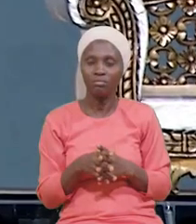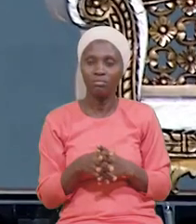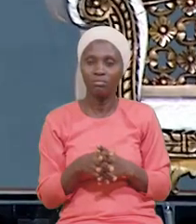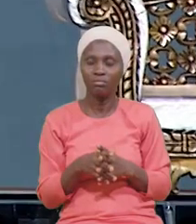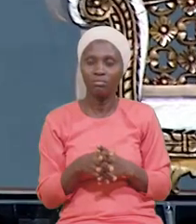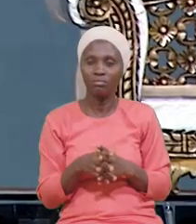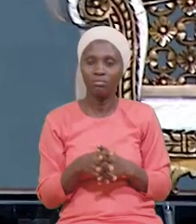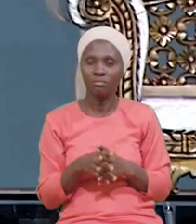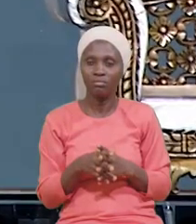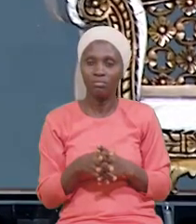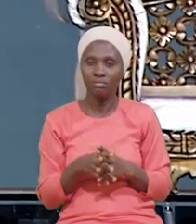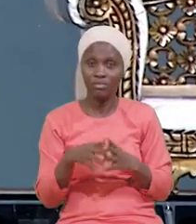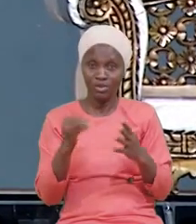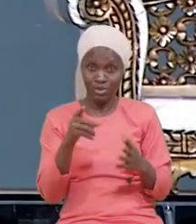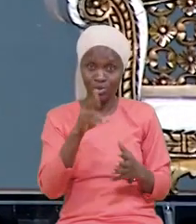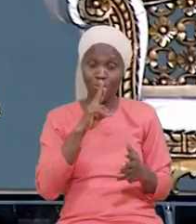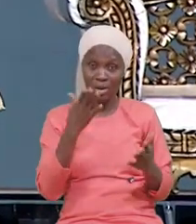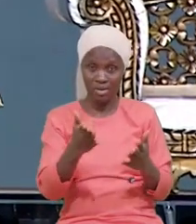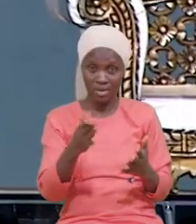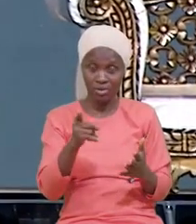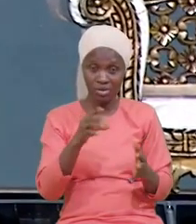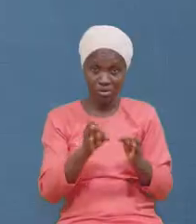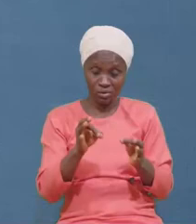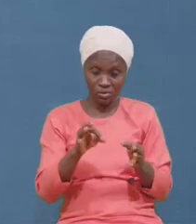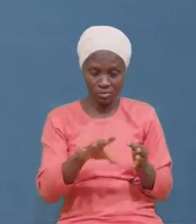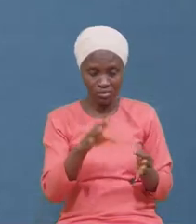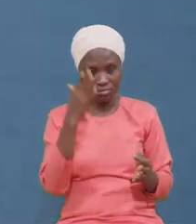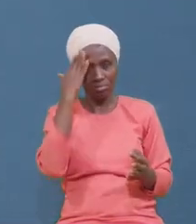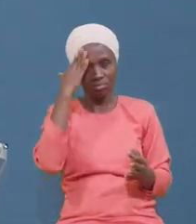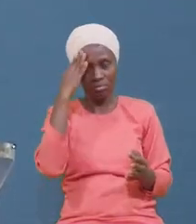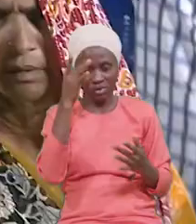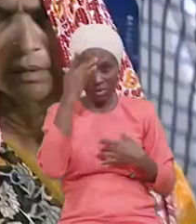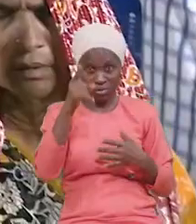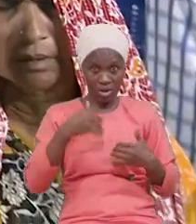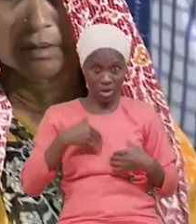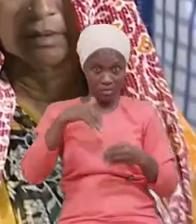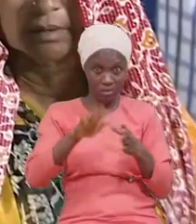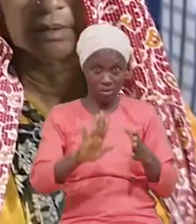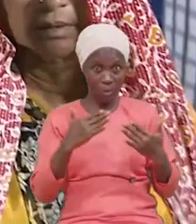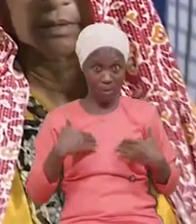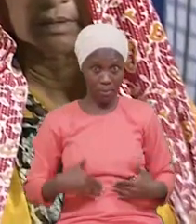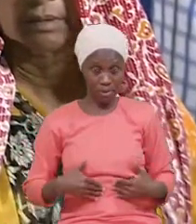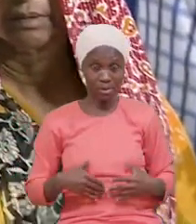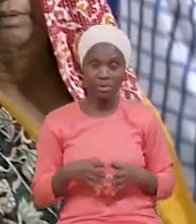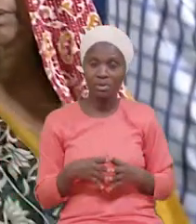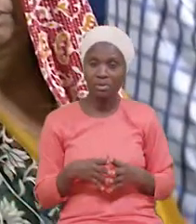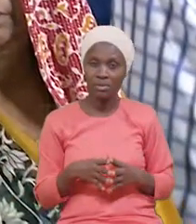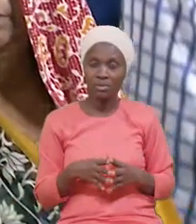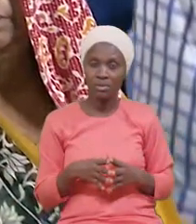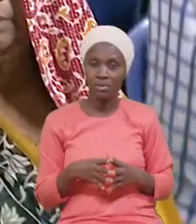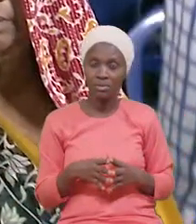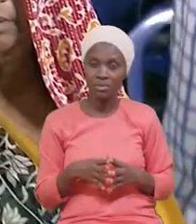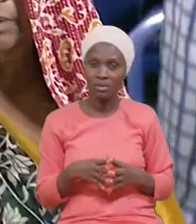meeku vidudalistadu. So you identify the sickness you have in the body. Ippudu mee dehamulo ekkada rogamu vyadhi undo